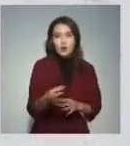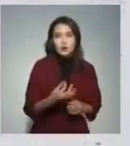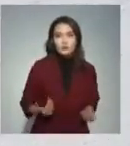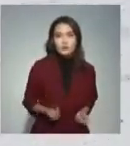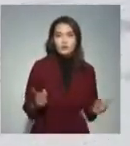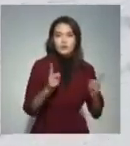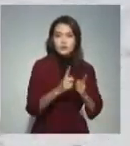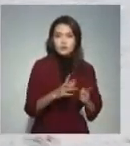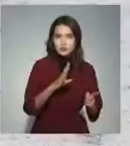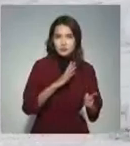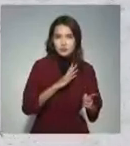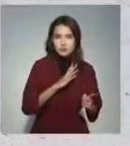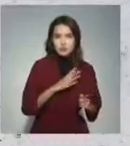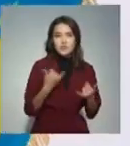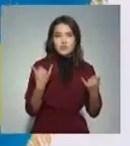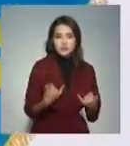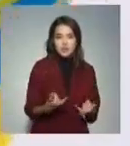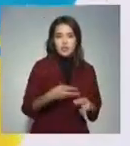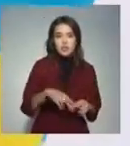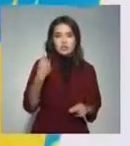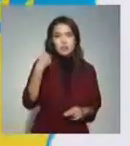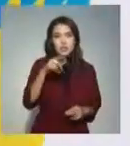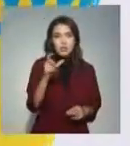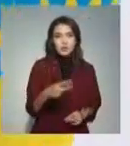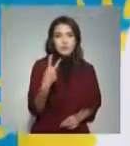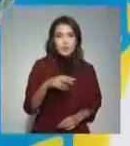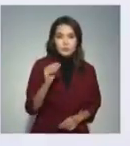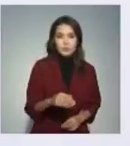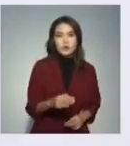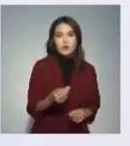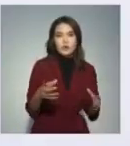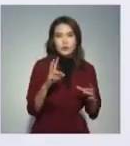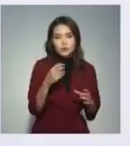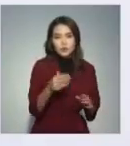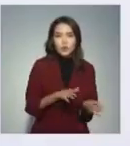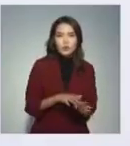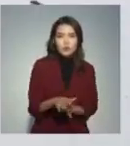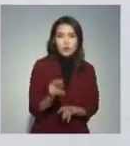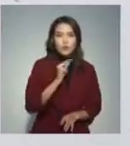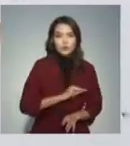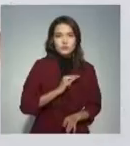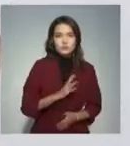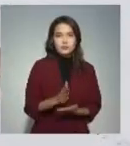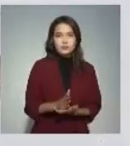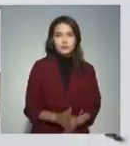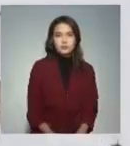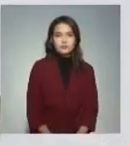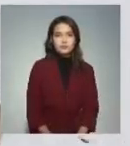тұрғындармен кездескен болатын. Қазір кандидаттың 20 өңірде штабы толыққанды жұмыс істеп тұр.